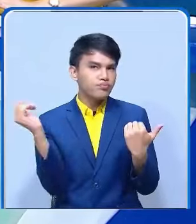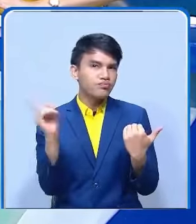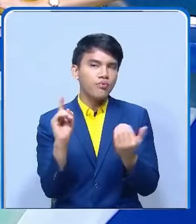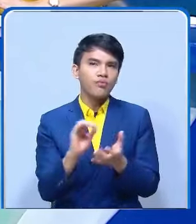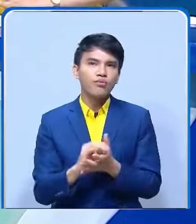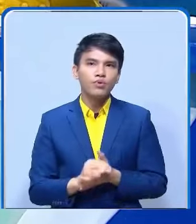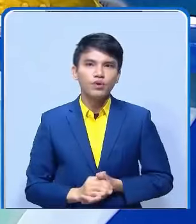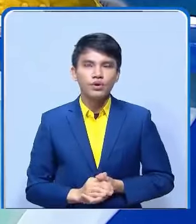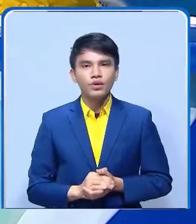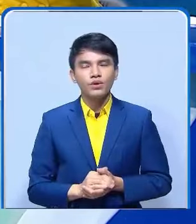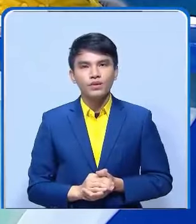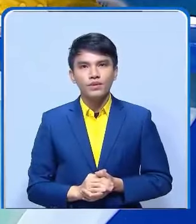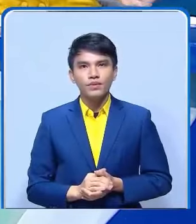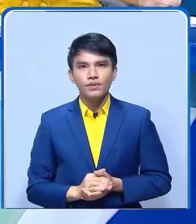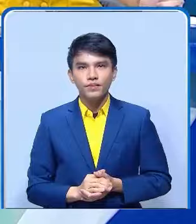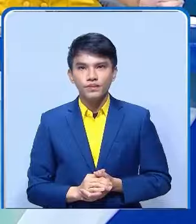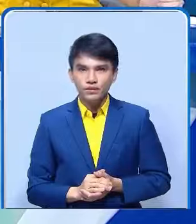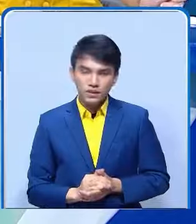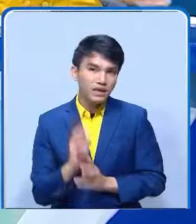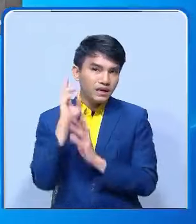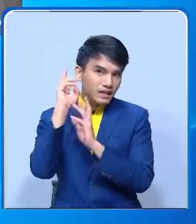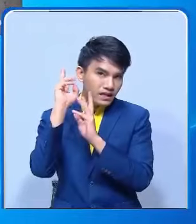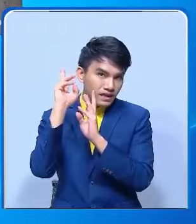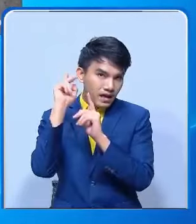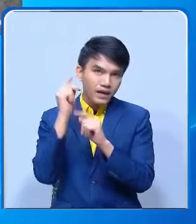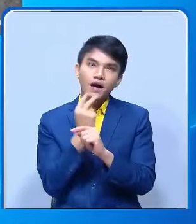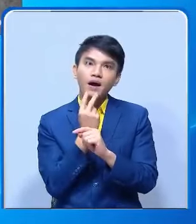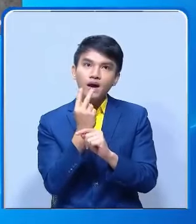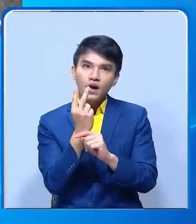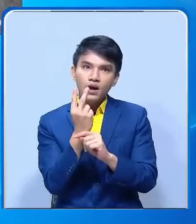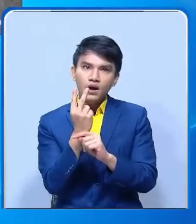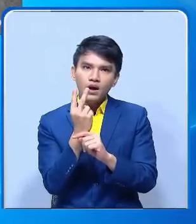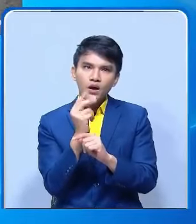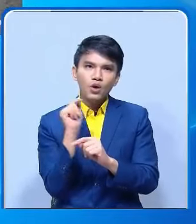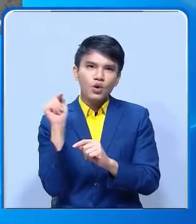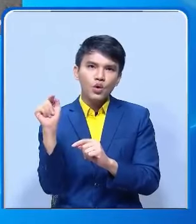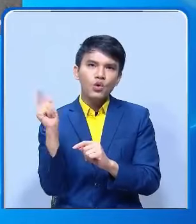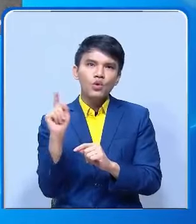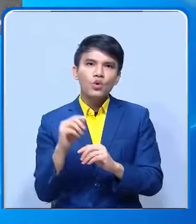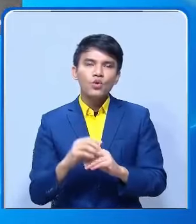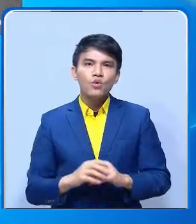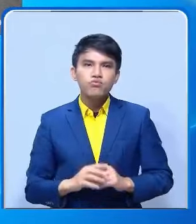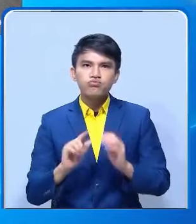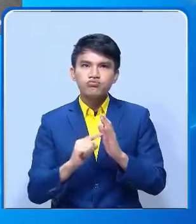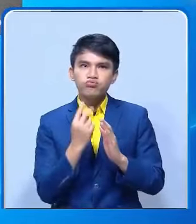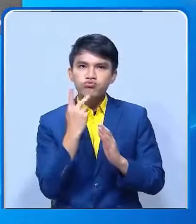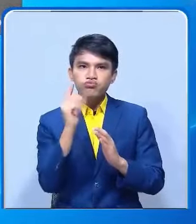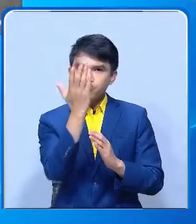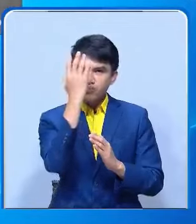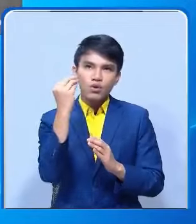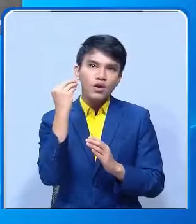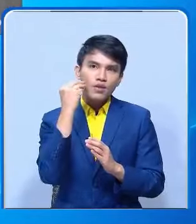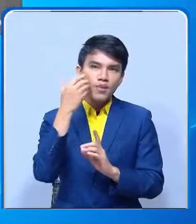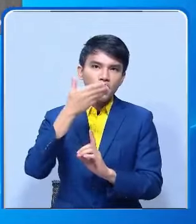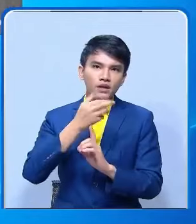น่เพราะชาวบ้านเอามาให้ผู้สื่อข่าวดูเลยนะมาดูไปพร้อมกันหน่อยนะคลิปนี้คลิปแรกเกิดขึ้นหน้าบ้านอยู่ในซ